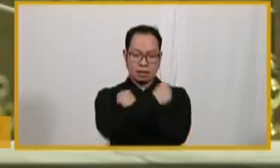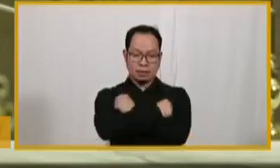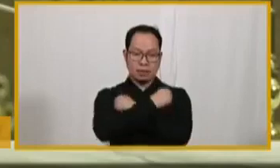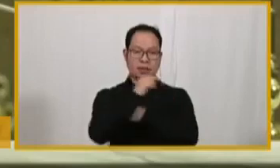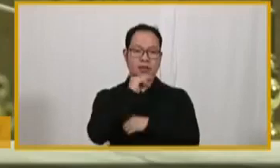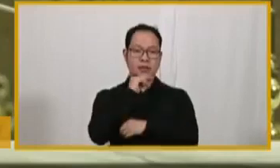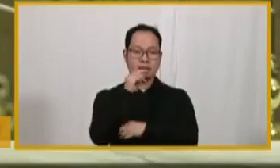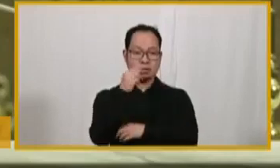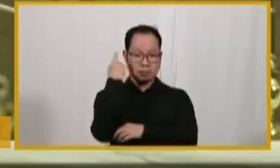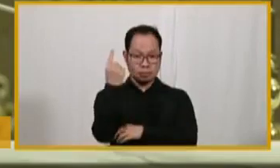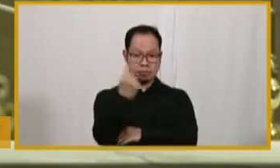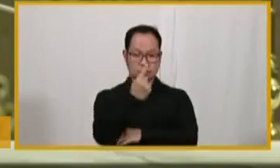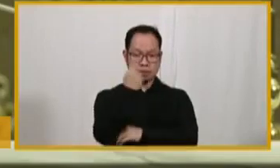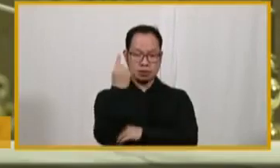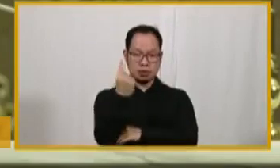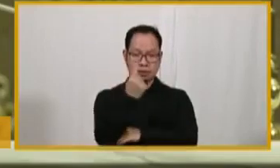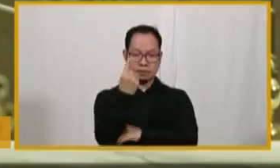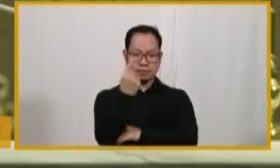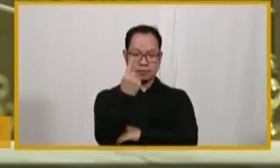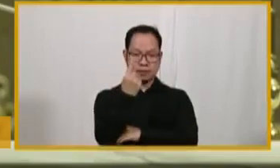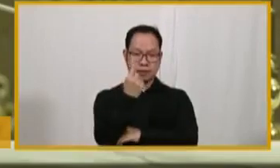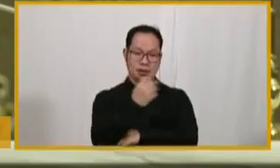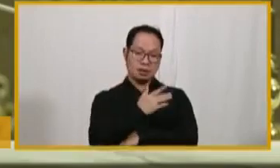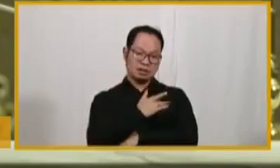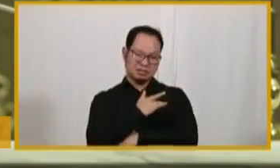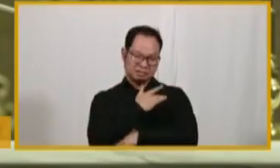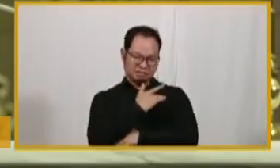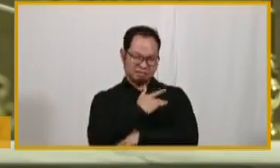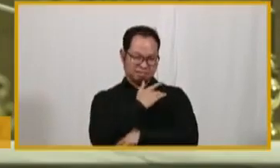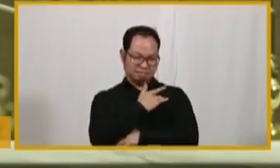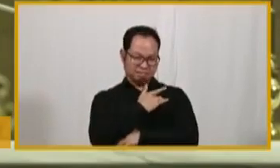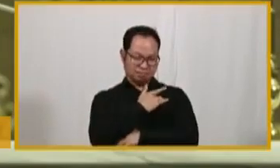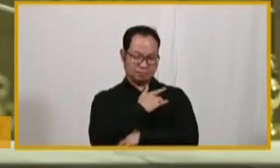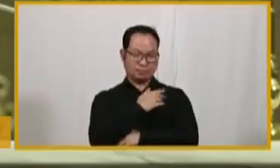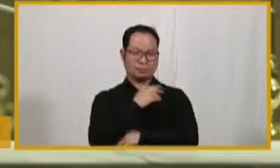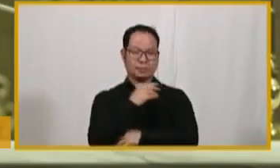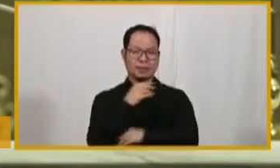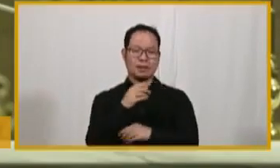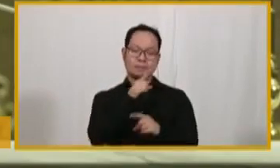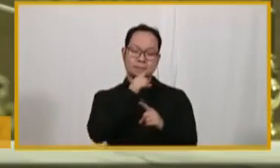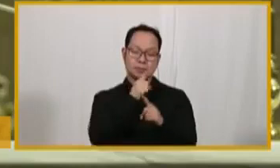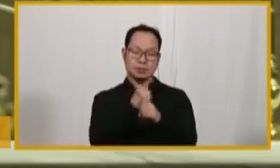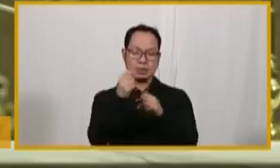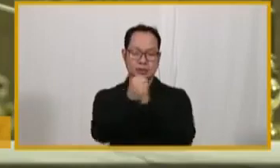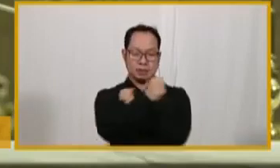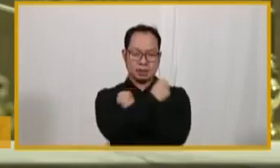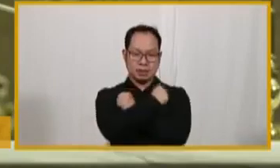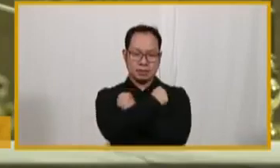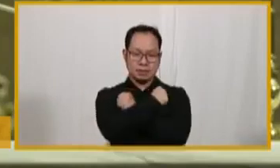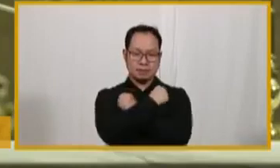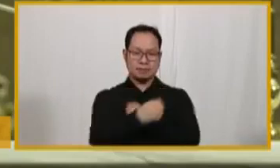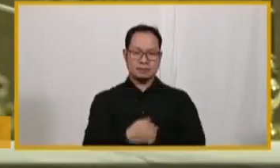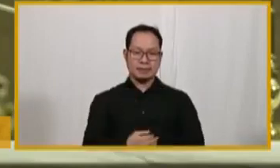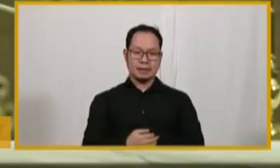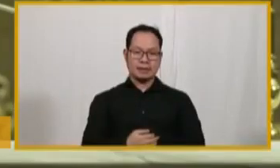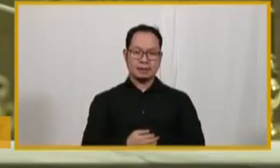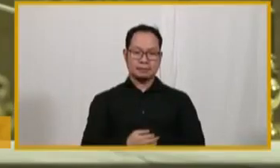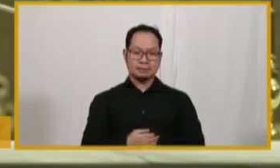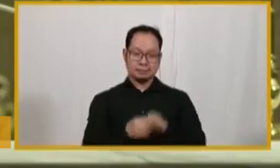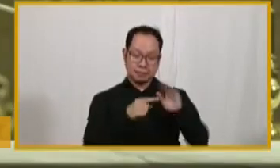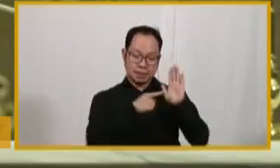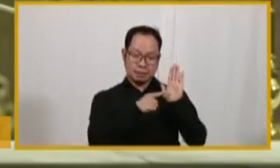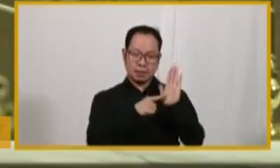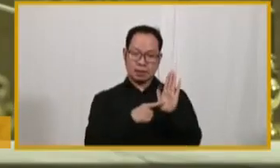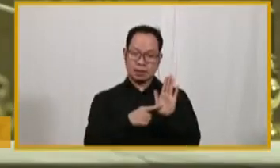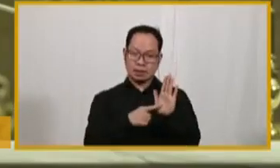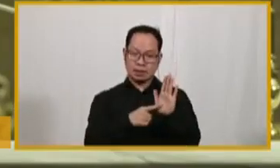pag-ibig ay hindi lamang pakiramdam. Ang tunay na pag-ibig ay